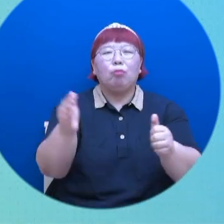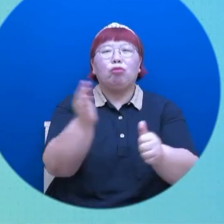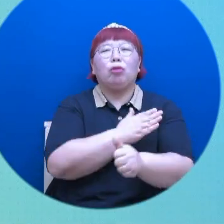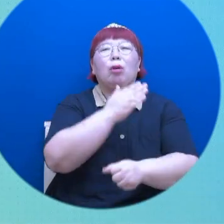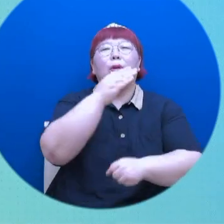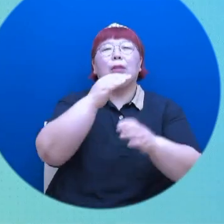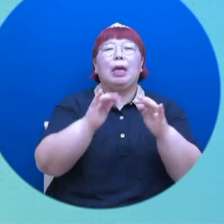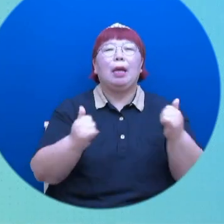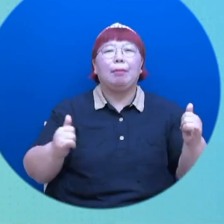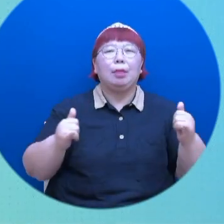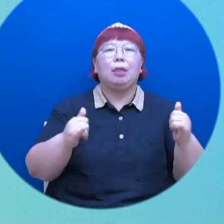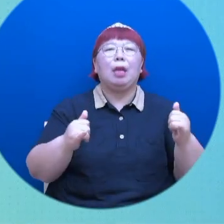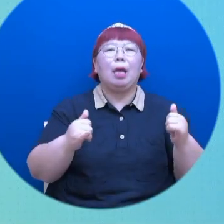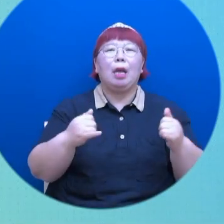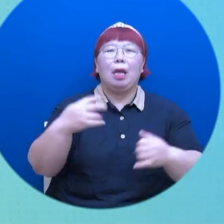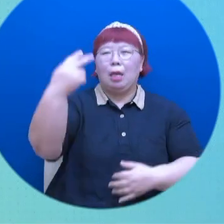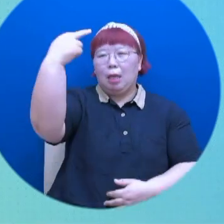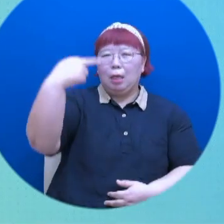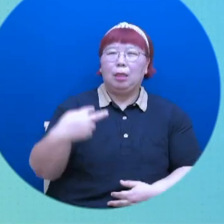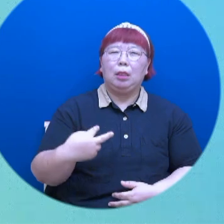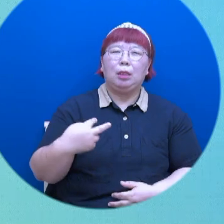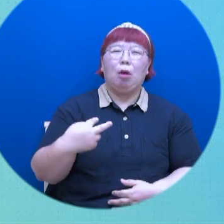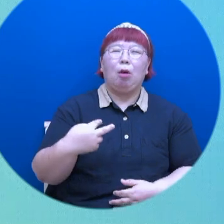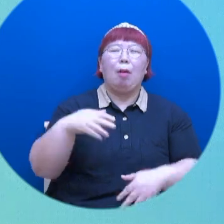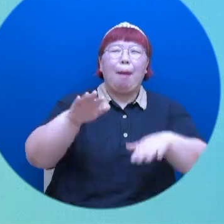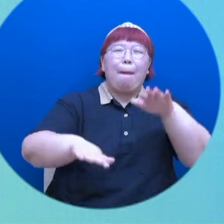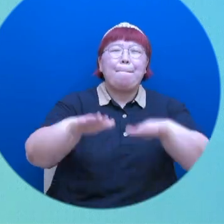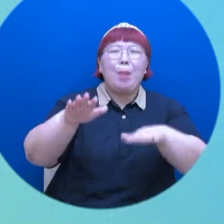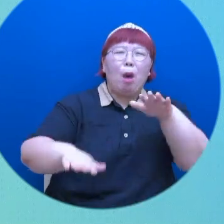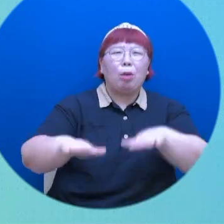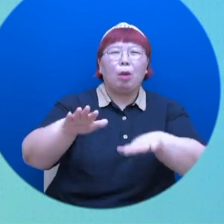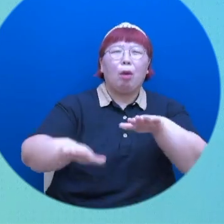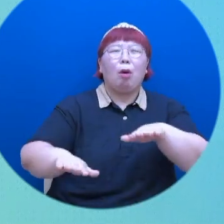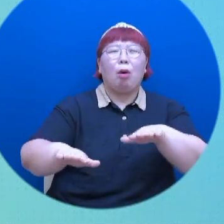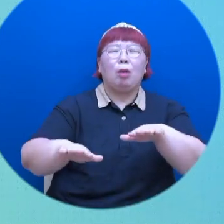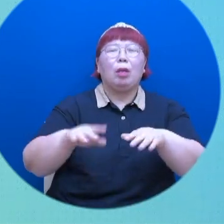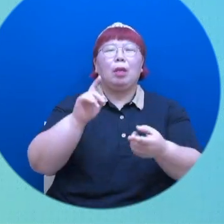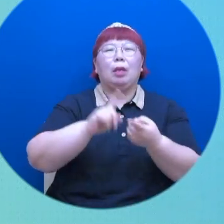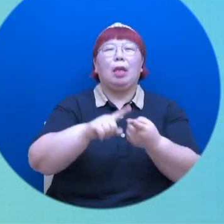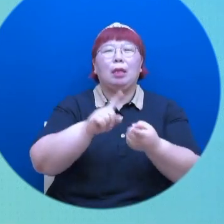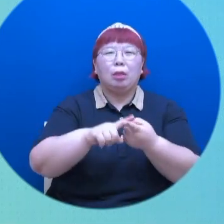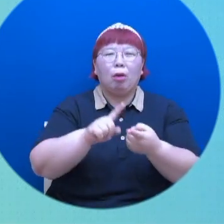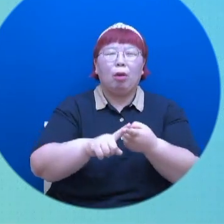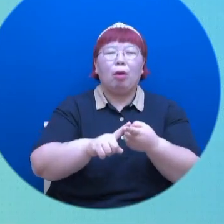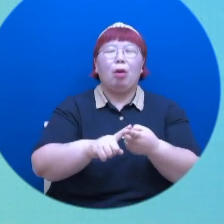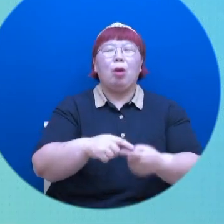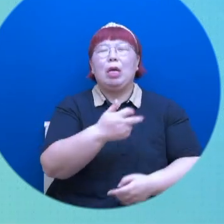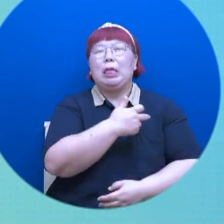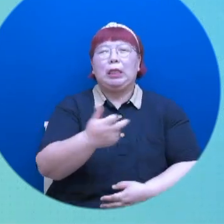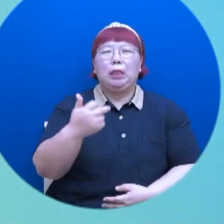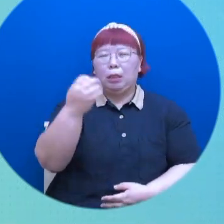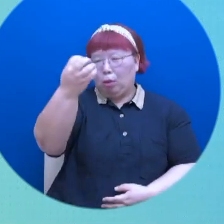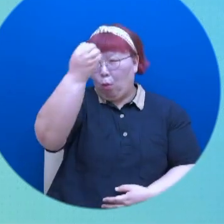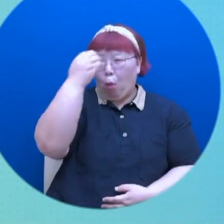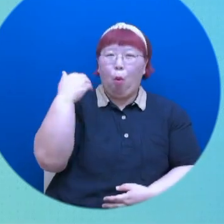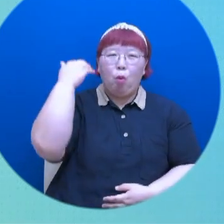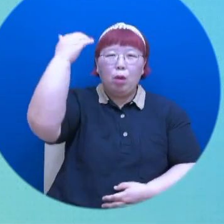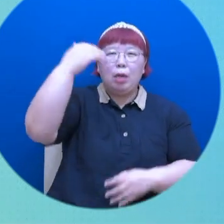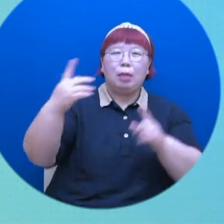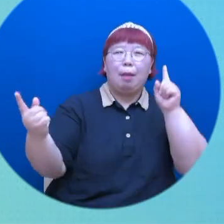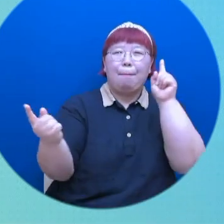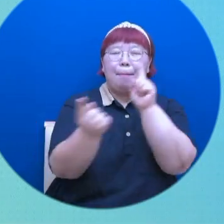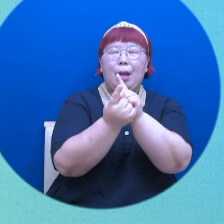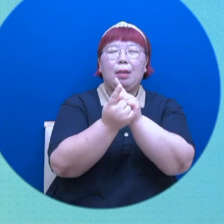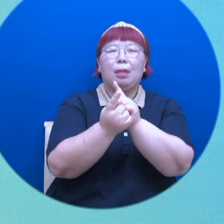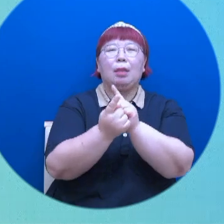사람들의 시선과 편견과 차별이라는 거대한 골리앗 앞에 담대하게 달려가 승리할 수